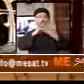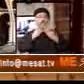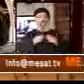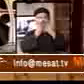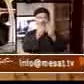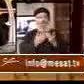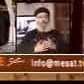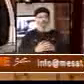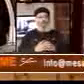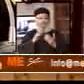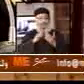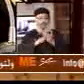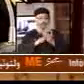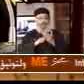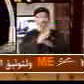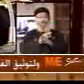يجب أن نتعب